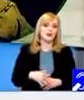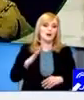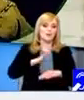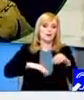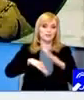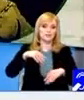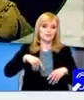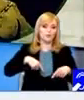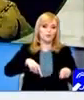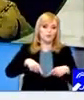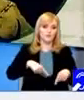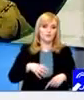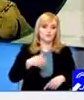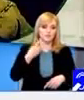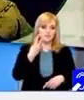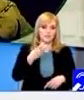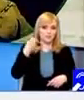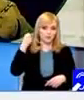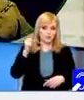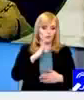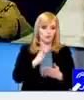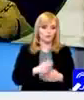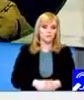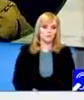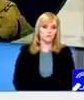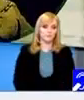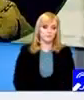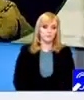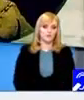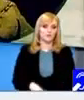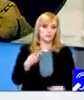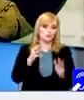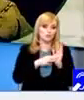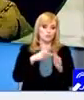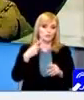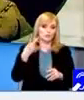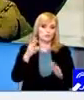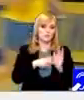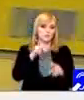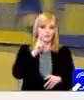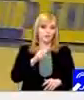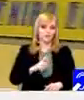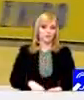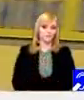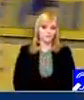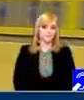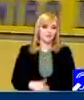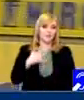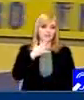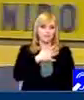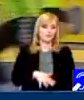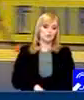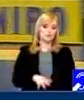Echipa lui Tadici a izbutit 3 victorii, ultima în direct la TVR, 28-27 cu Ucraina. Naționala